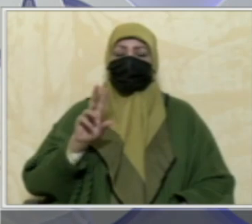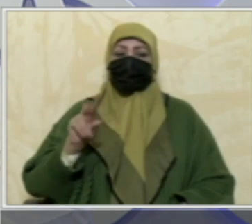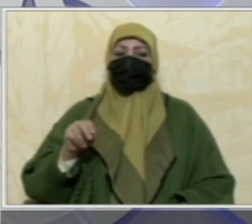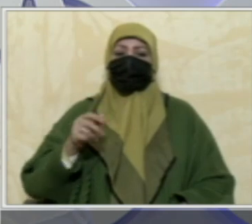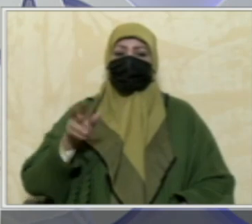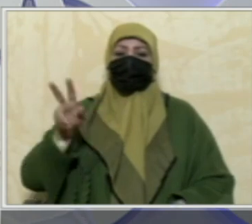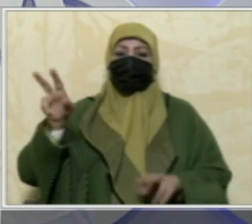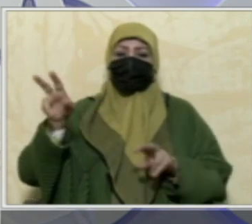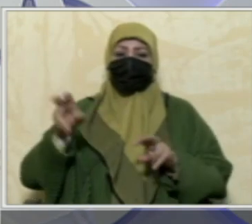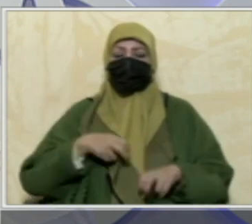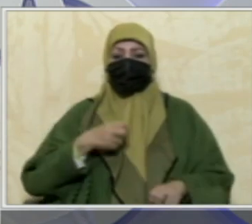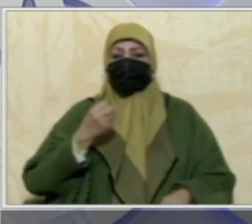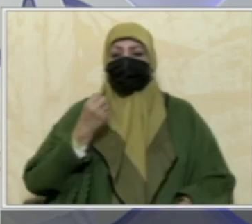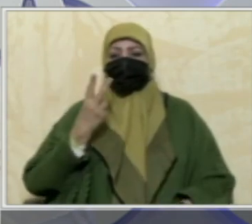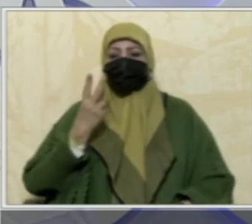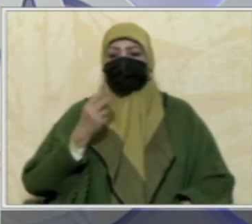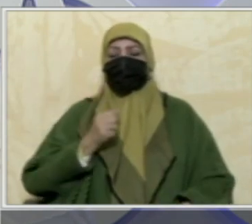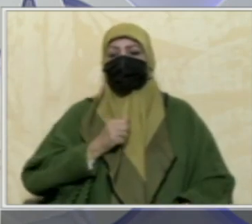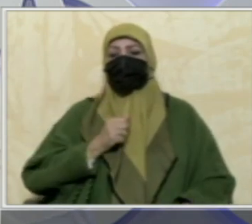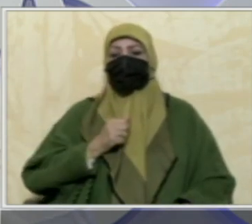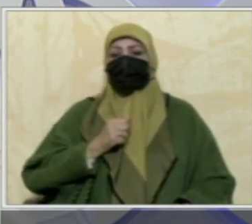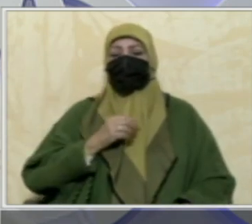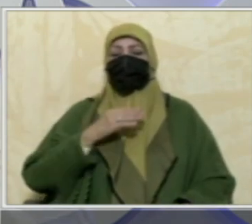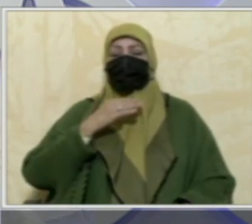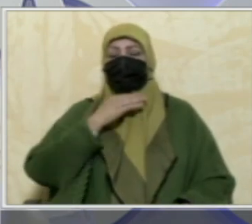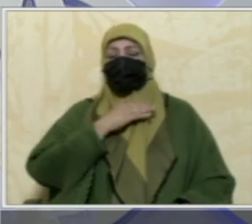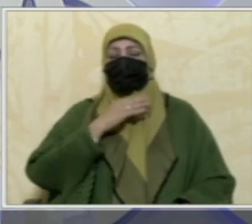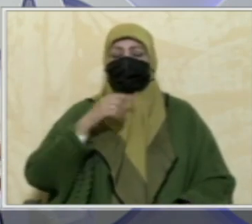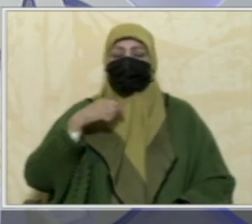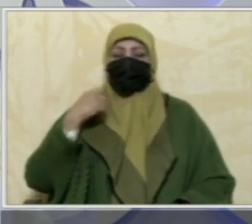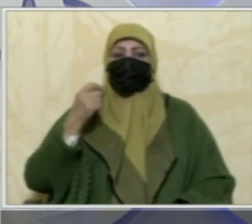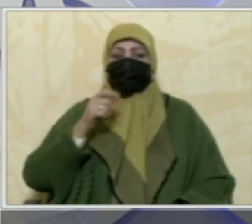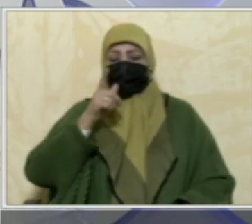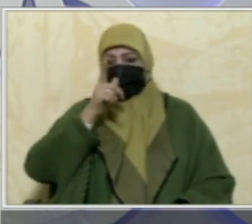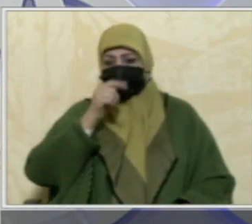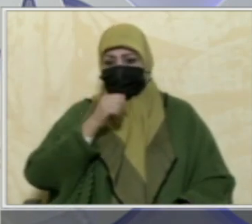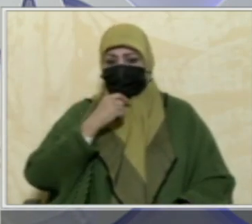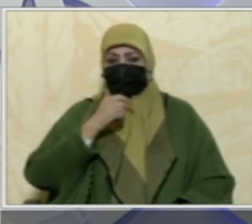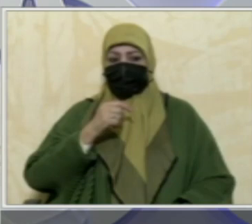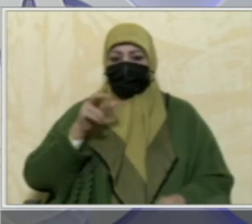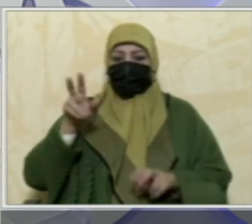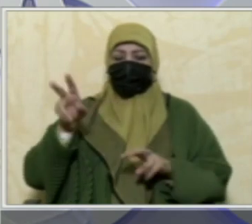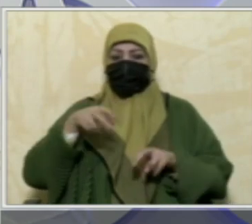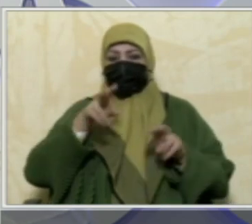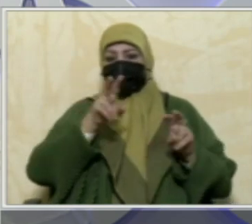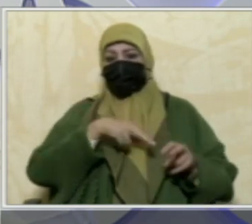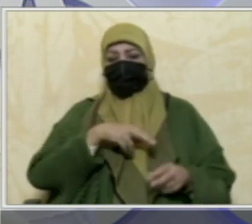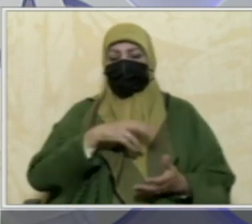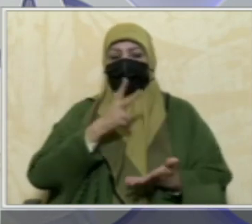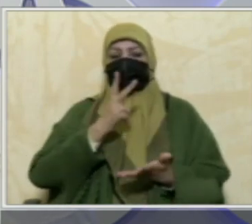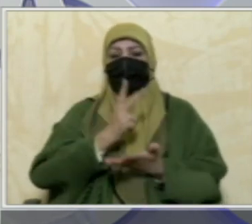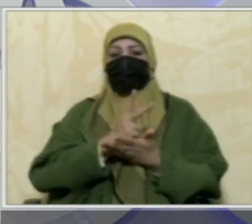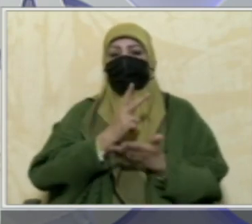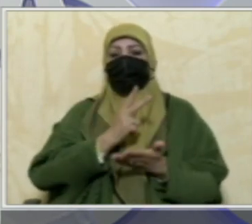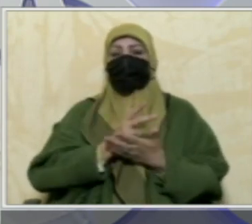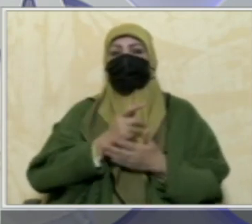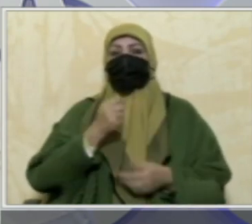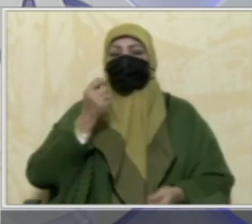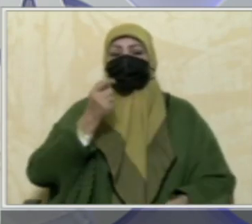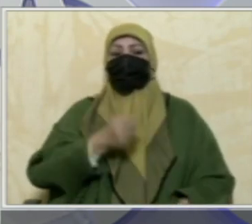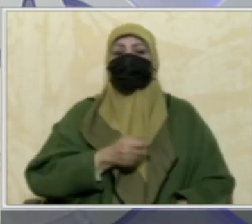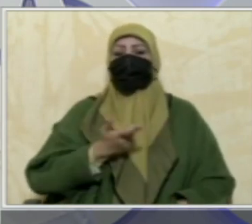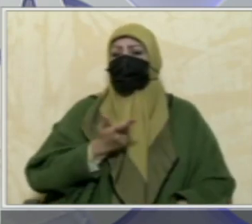يعلم انه لا يمكنه ان يوفر من مرتبه ولا دينارا نقول بتخلص يقول خلي